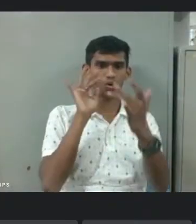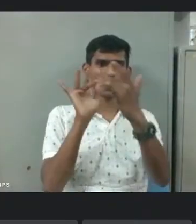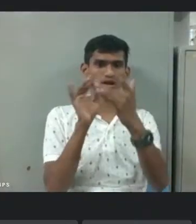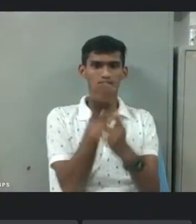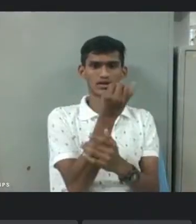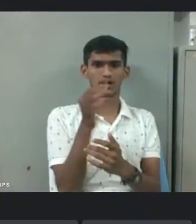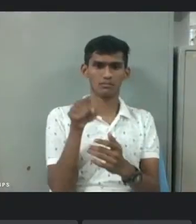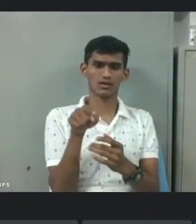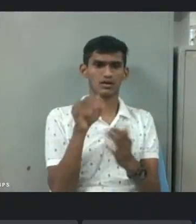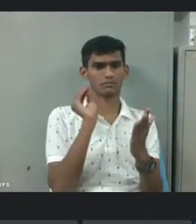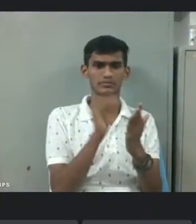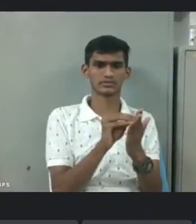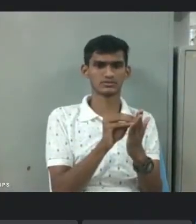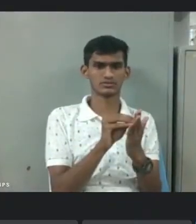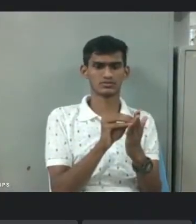ട്രെയിനിങ് സെന്റർ അല്ലേ?